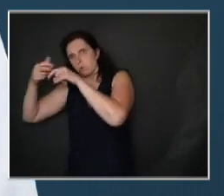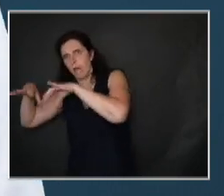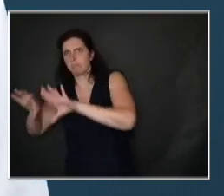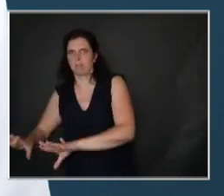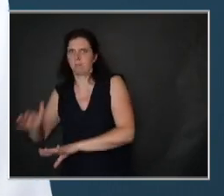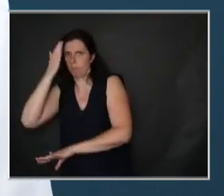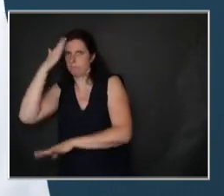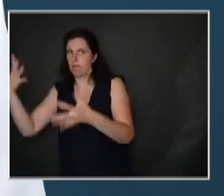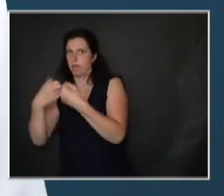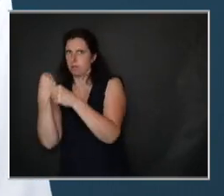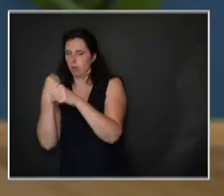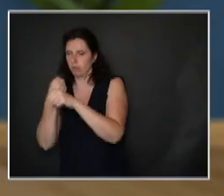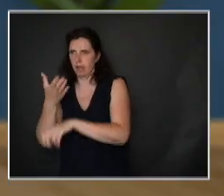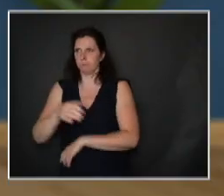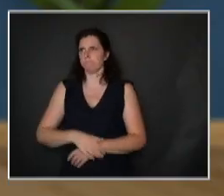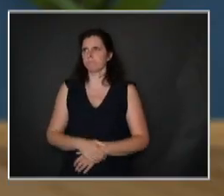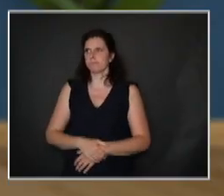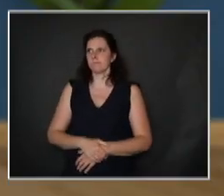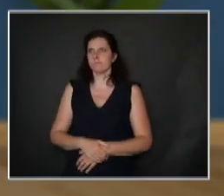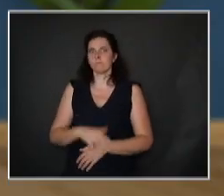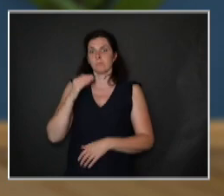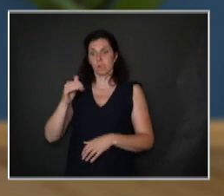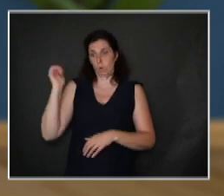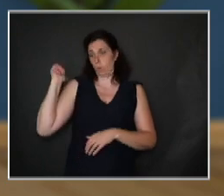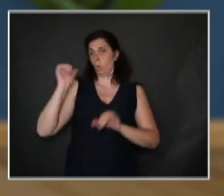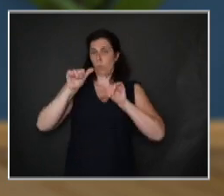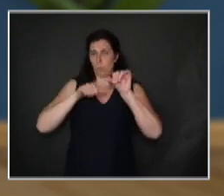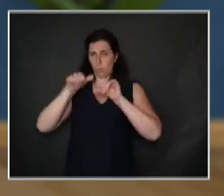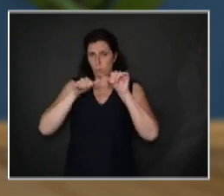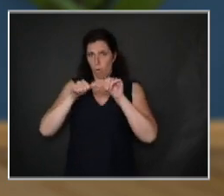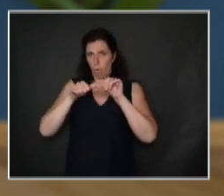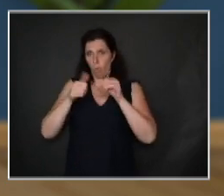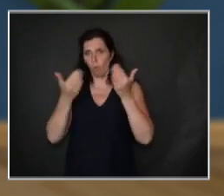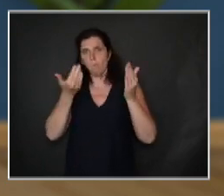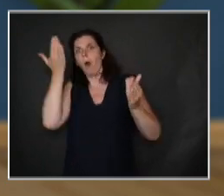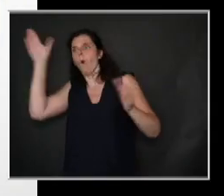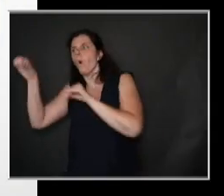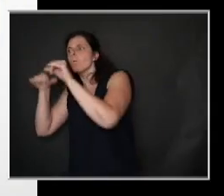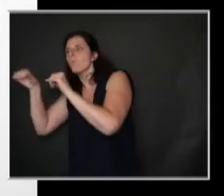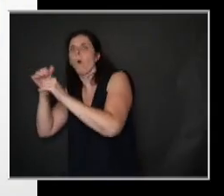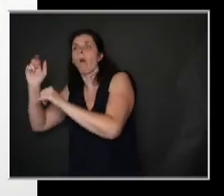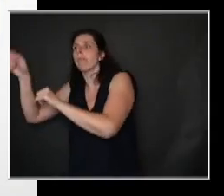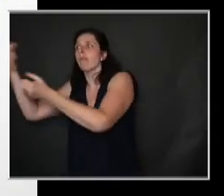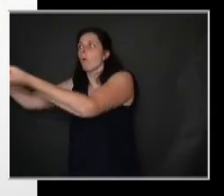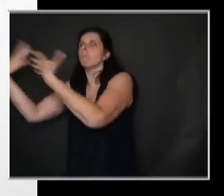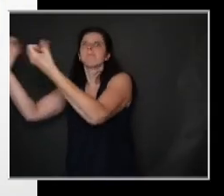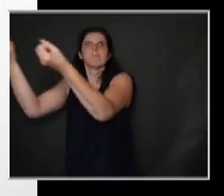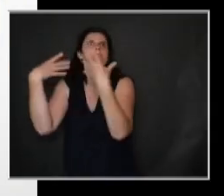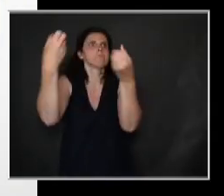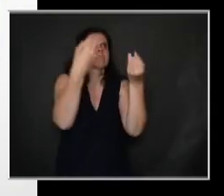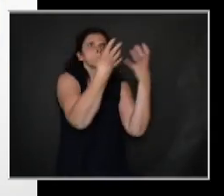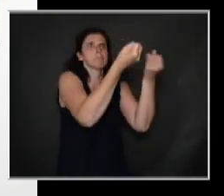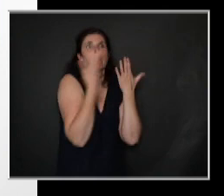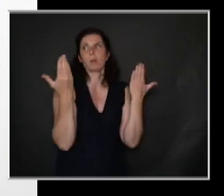Que représente maintenant la douleur du dos parmi toutes les autres douleurs que la nature peut nous infliger. Alors vous voyez ici